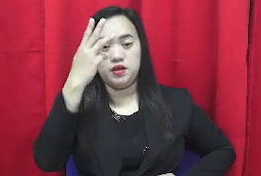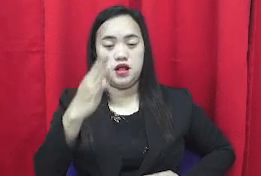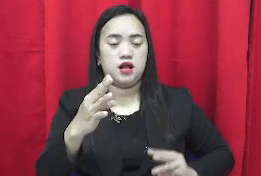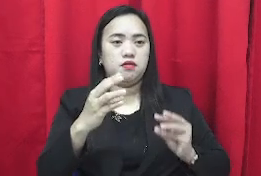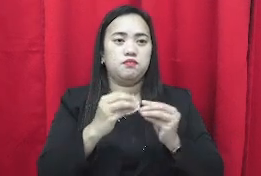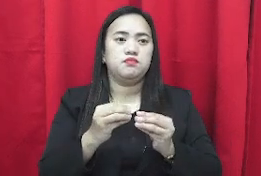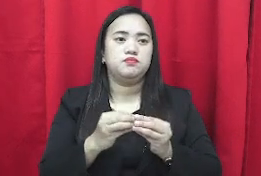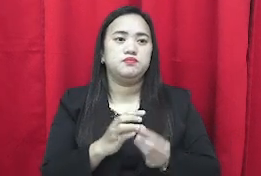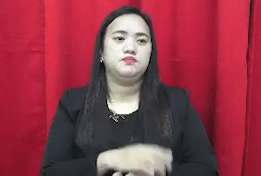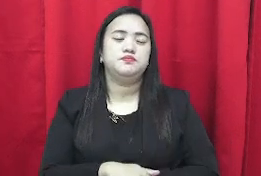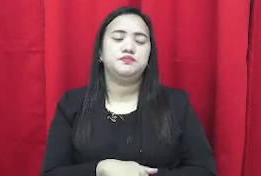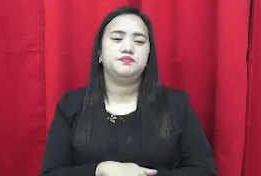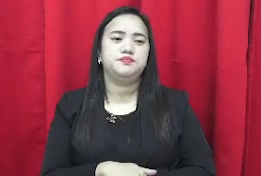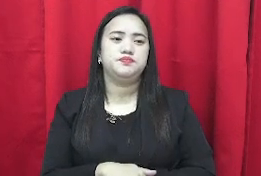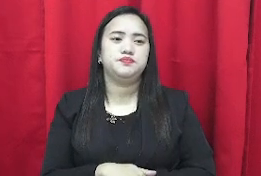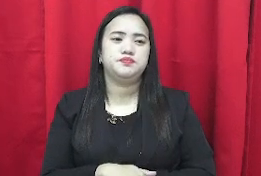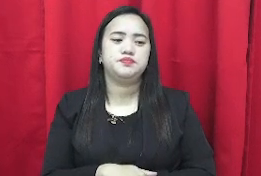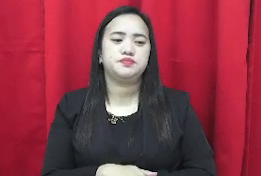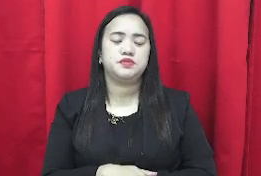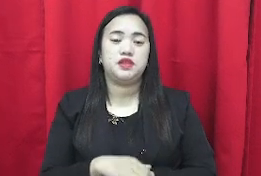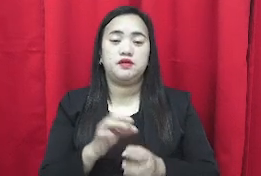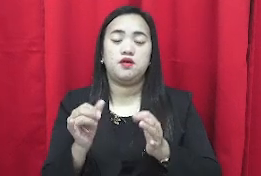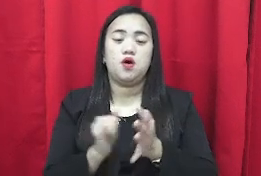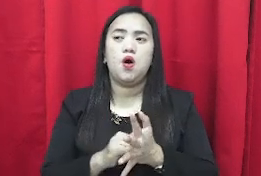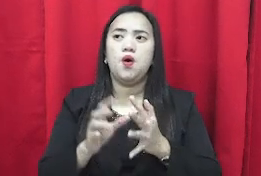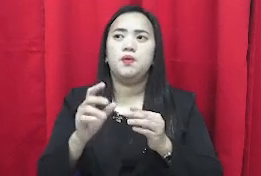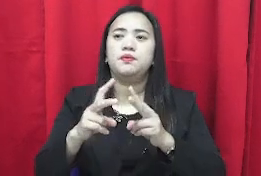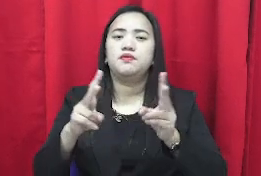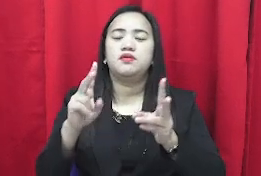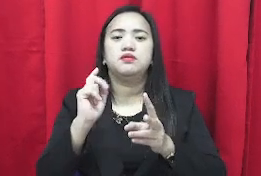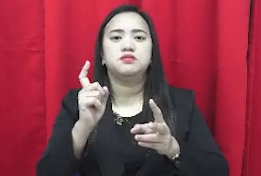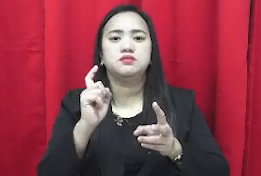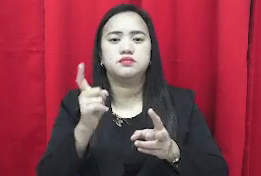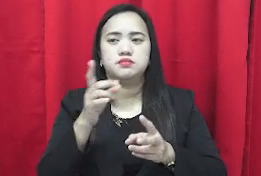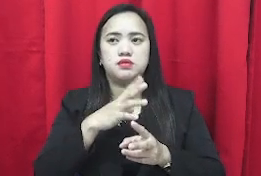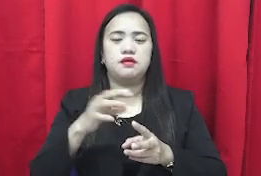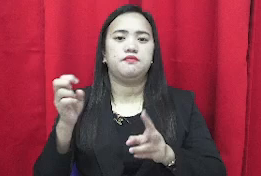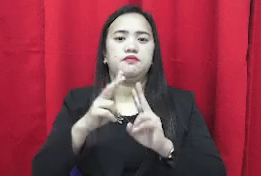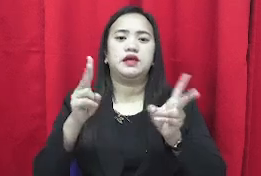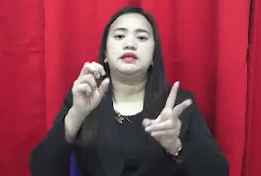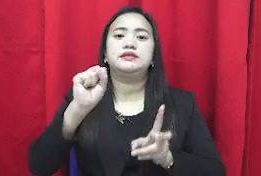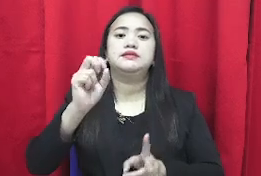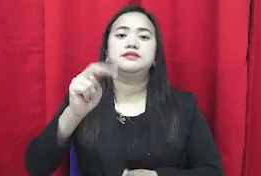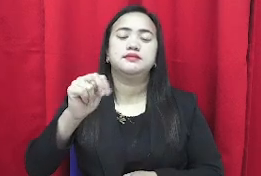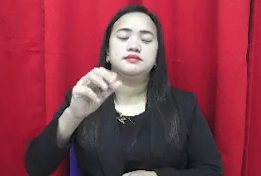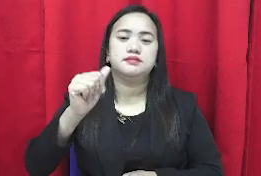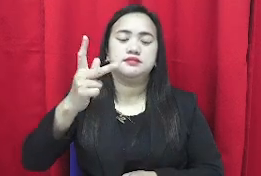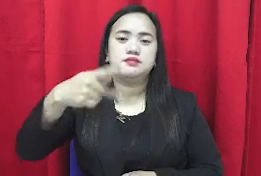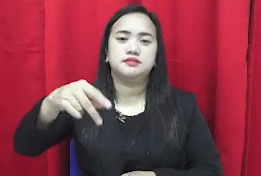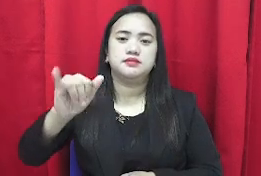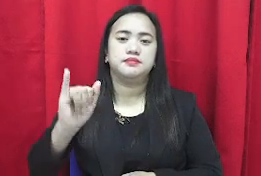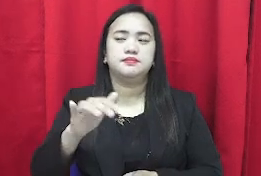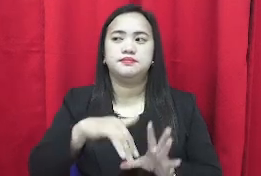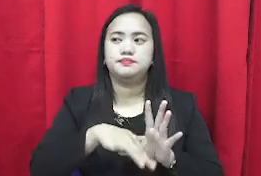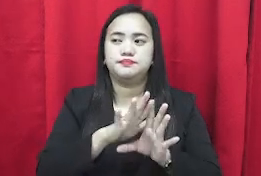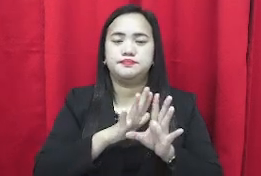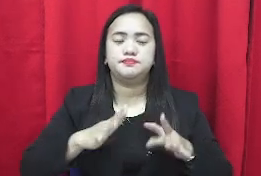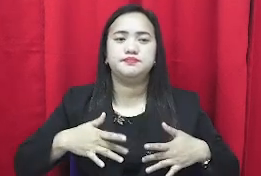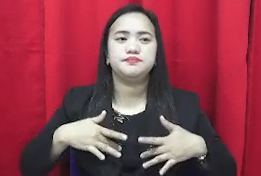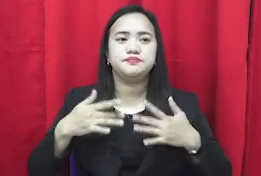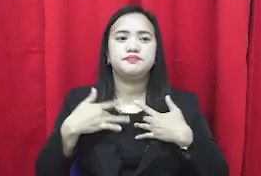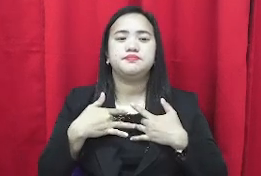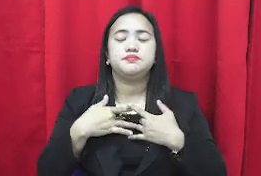wala n kikisig pa sa military totoo y kung kaapihan lang ang pag-uusapan abay Sabi nga nila eh